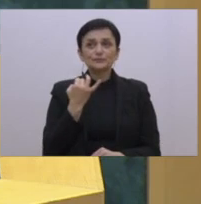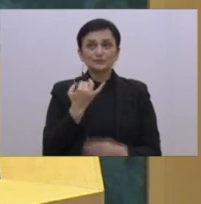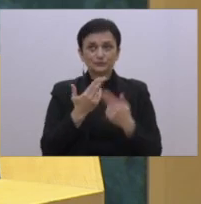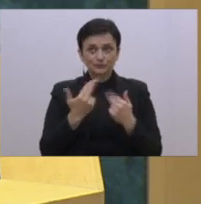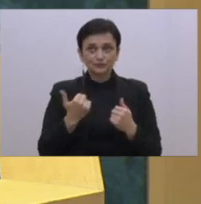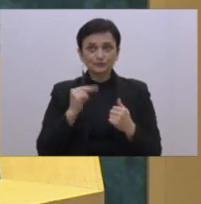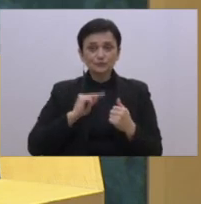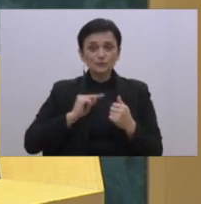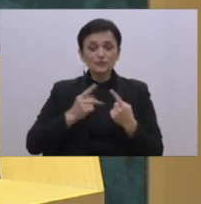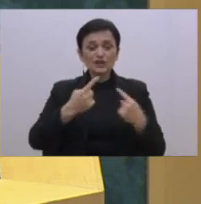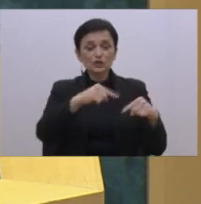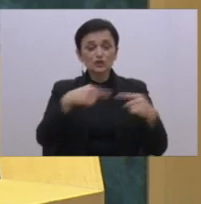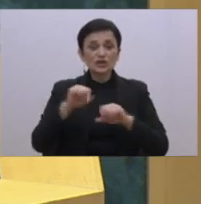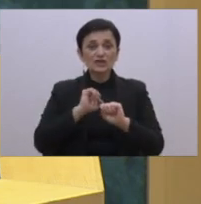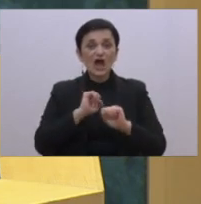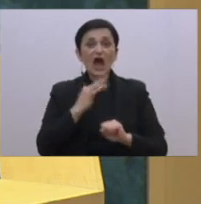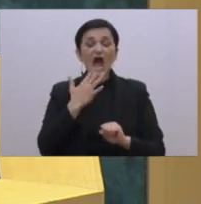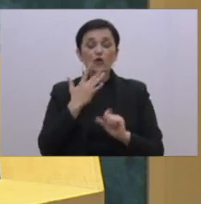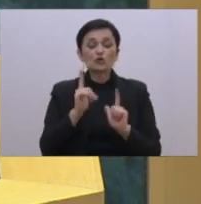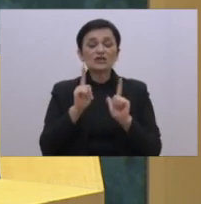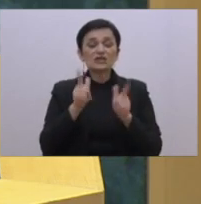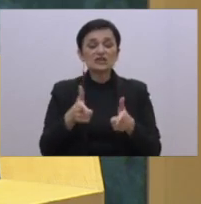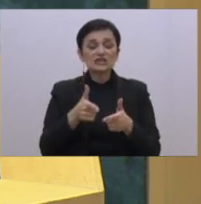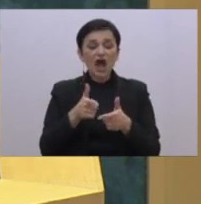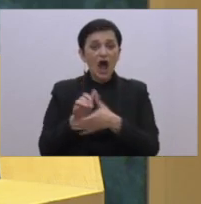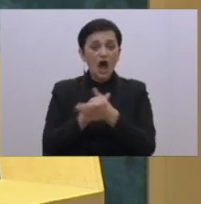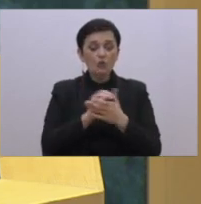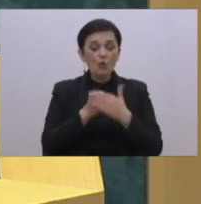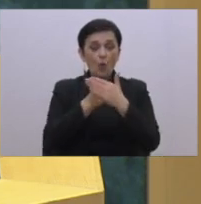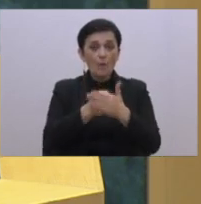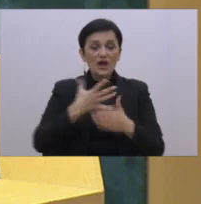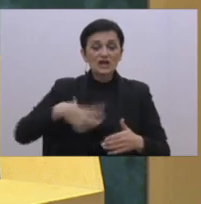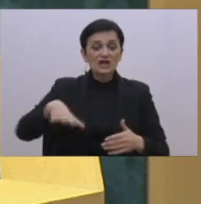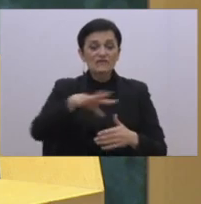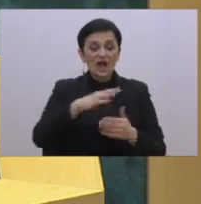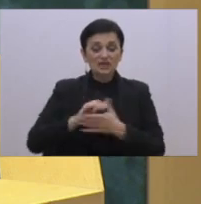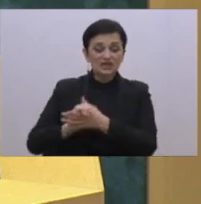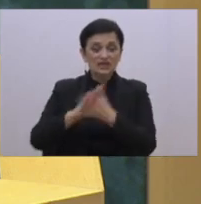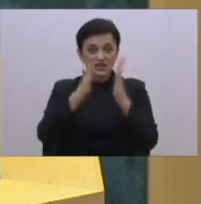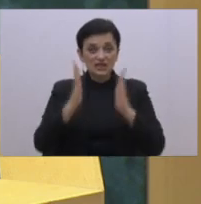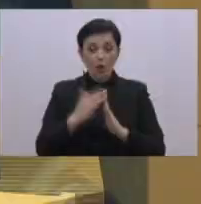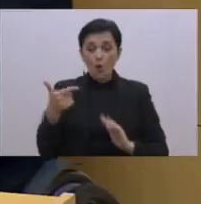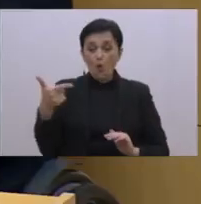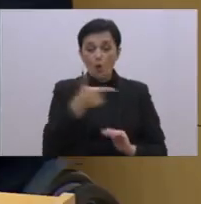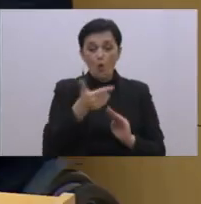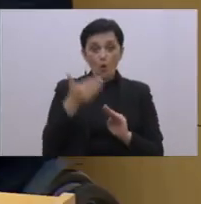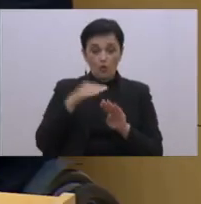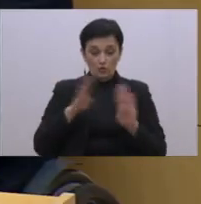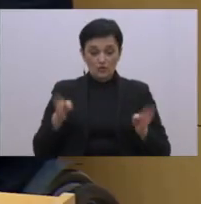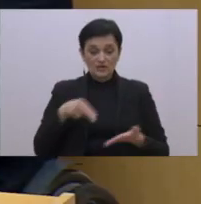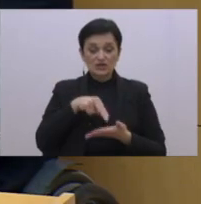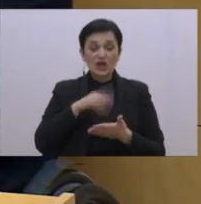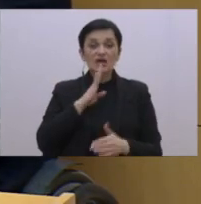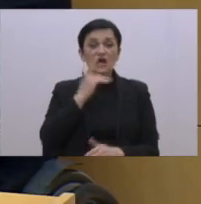და ინსტიტუტების დაცვაზე, ეროვნული თანხმობის მიღწევასა და ქვეყნის გაერთიანებას. ორი კვირის წინ ამ ტრიბუნიდან